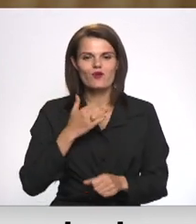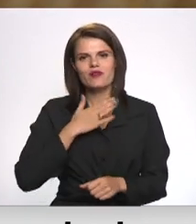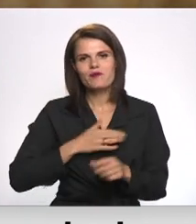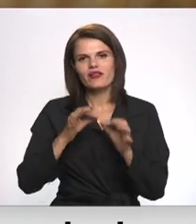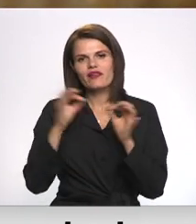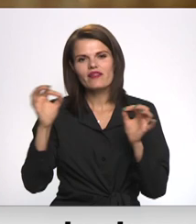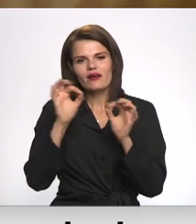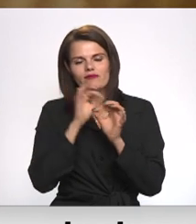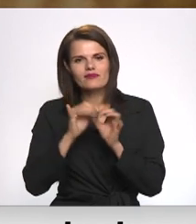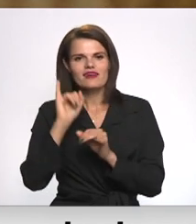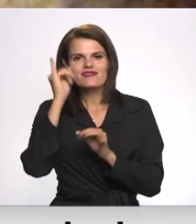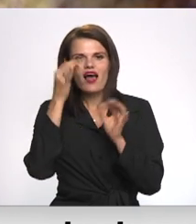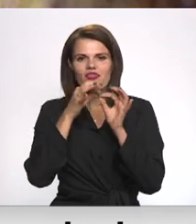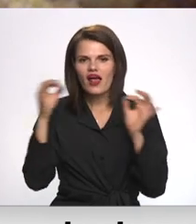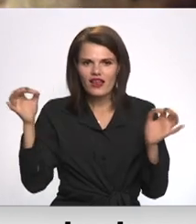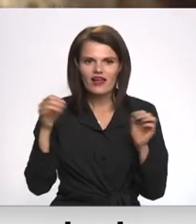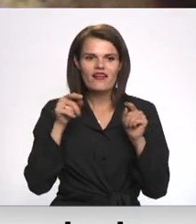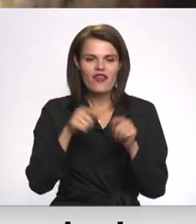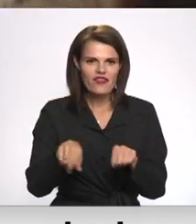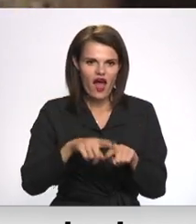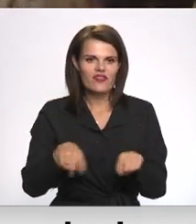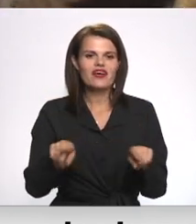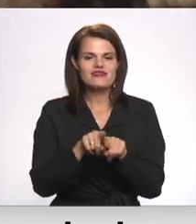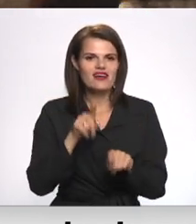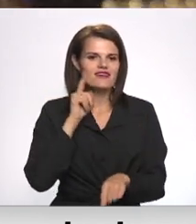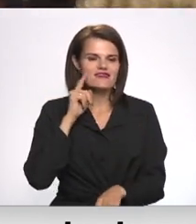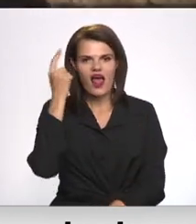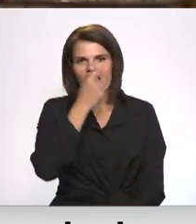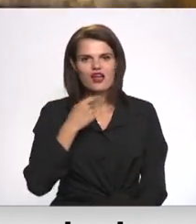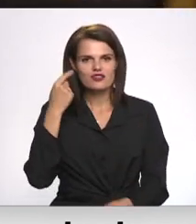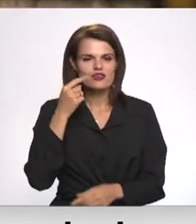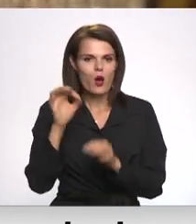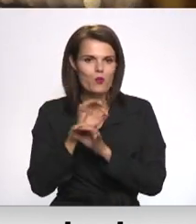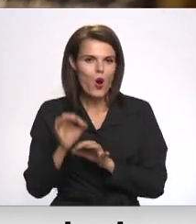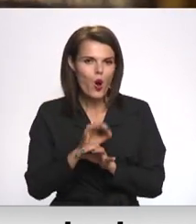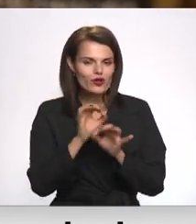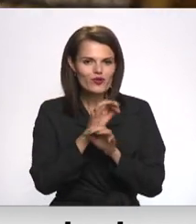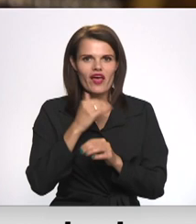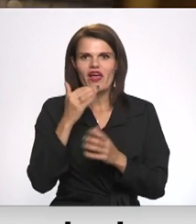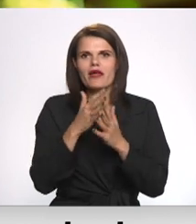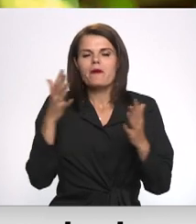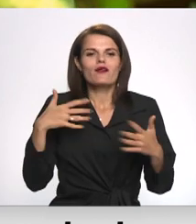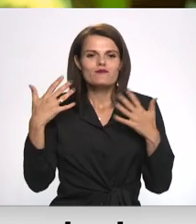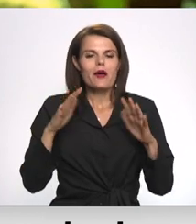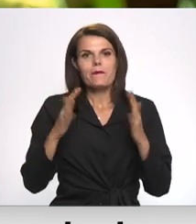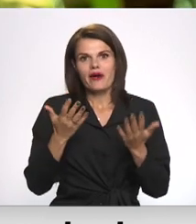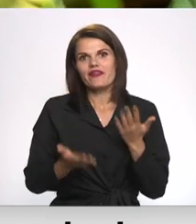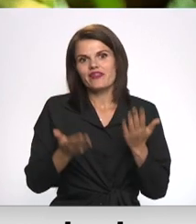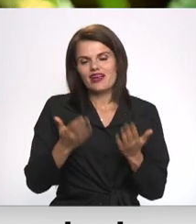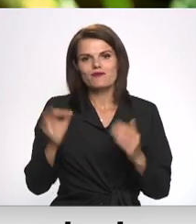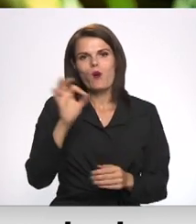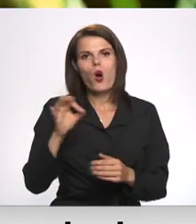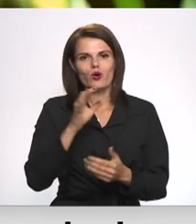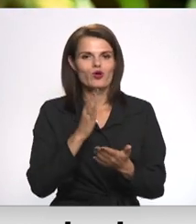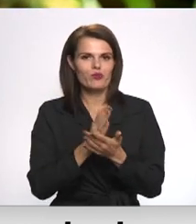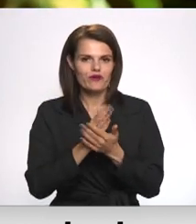diegiem iegleznot zelta līnijas. Tādas ir arī Zelenska portretā. Vēl negriboties par daudz sapriecāties, bet iespējams oktobra